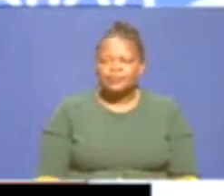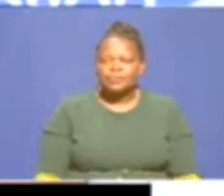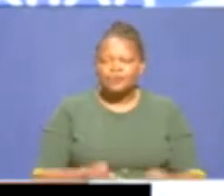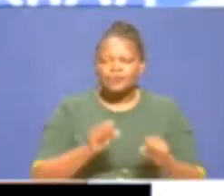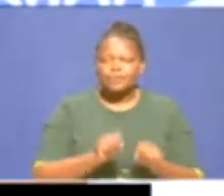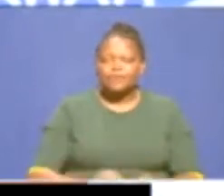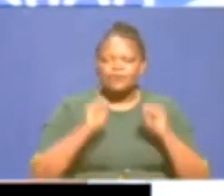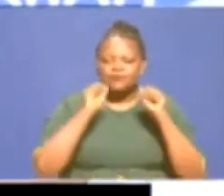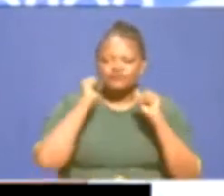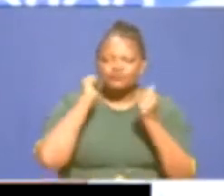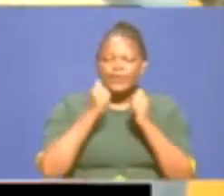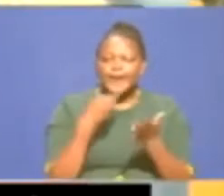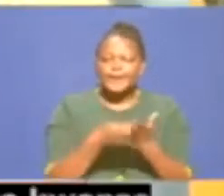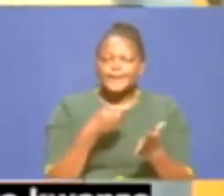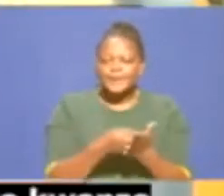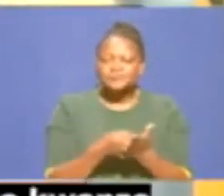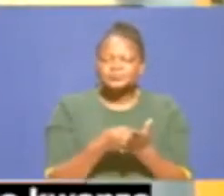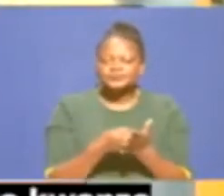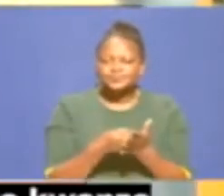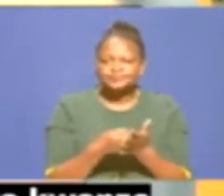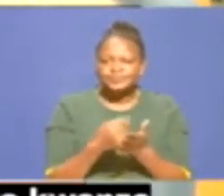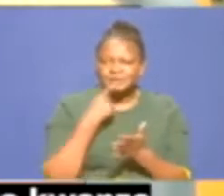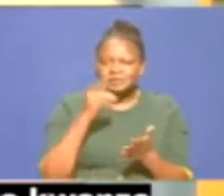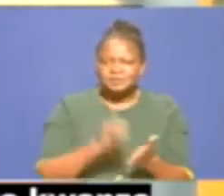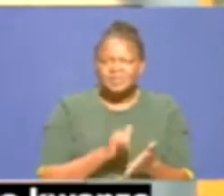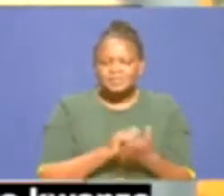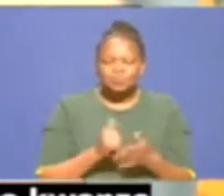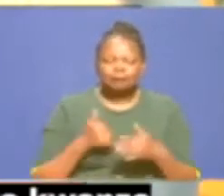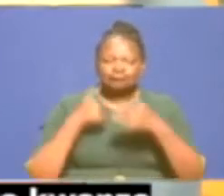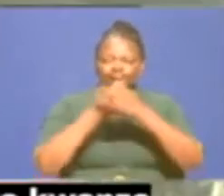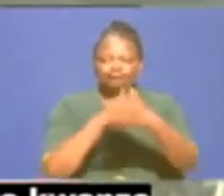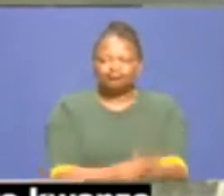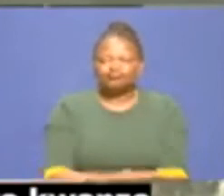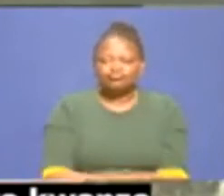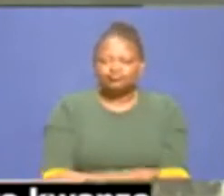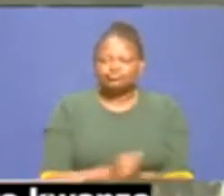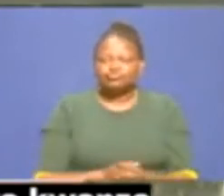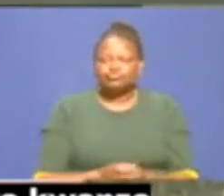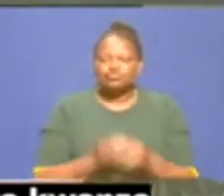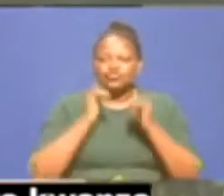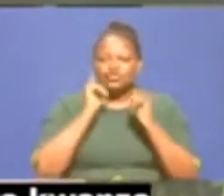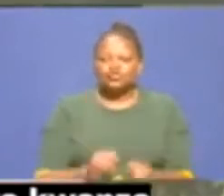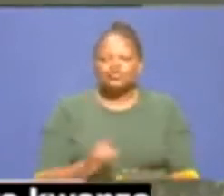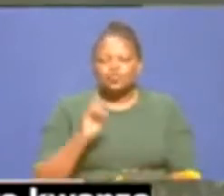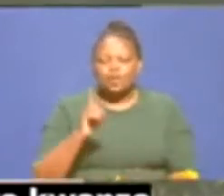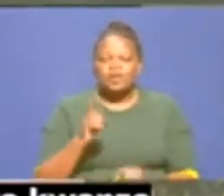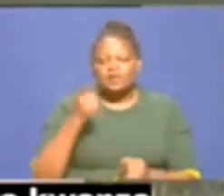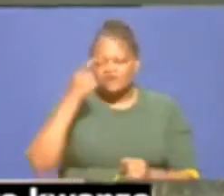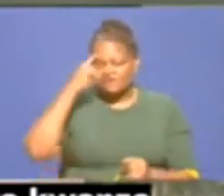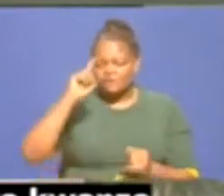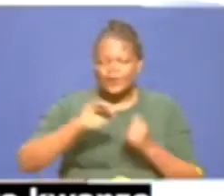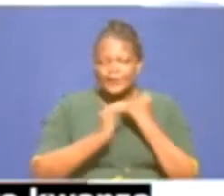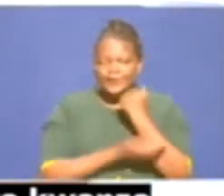ya Sportpesa Ronald Karauri alisema watafadhili ujenzi wa wadi mpya za kujifungulia kina mama katika zahanati